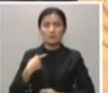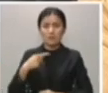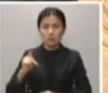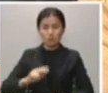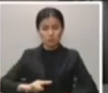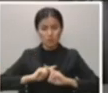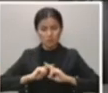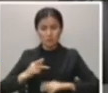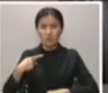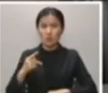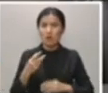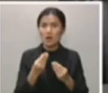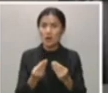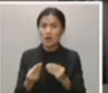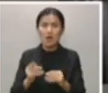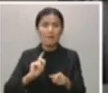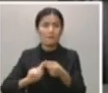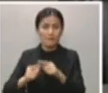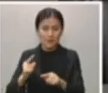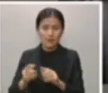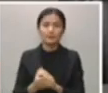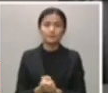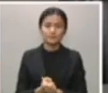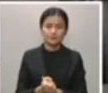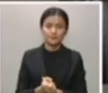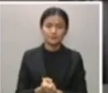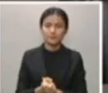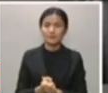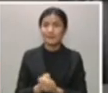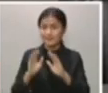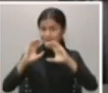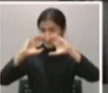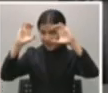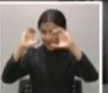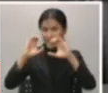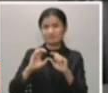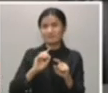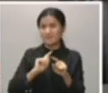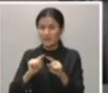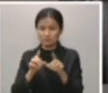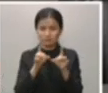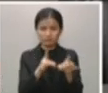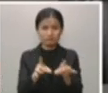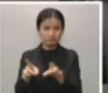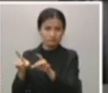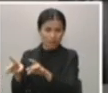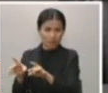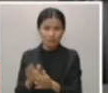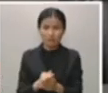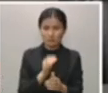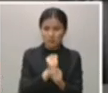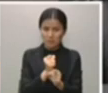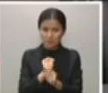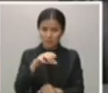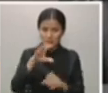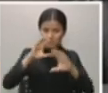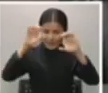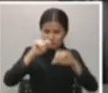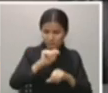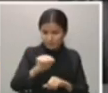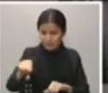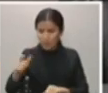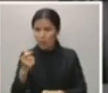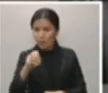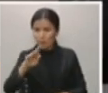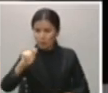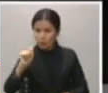พวกพ้องการแกล้งข้าราชการประจำก้าวก่ายแทรกแซงการปฏิบัติหน้าที่ของข้าราชการและองค์กรปกครองส่วนท้อง